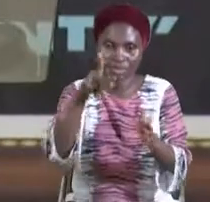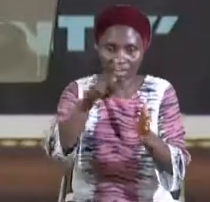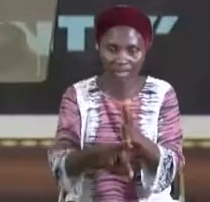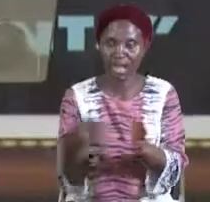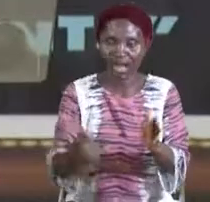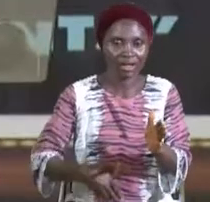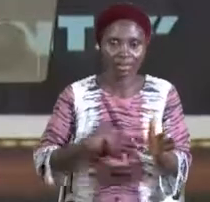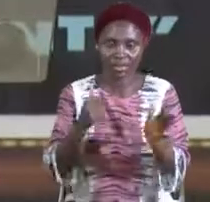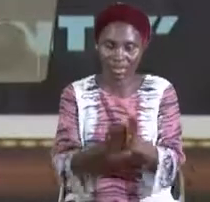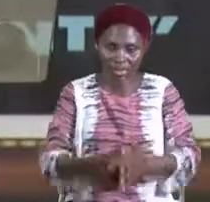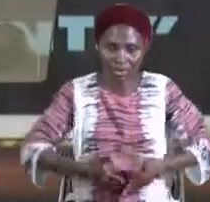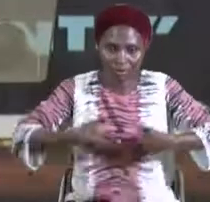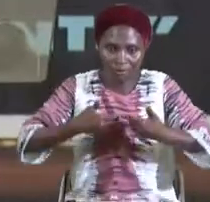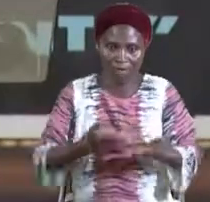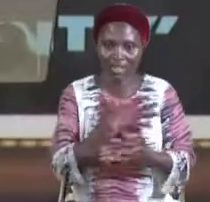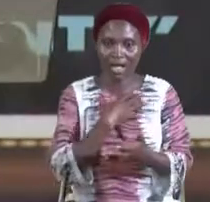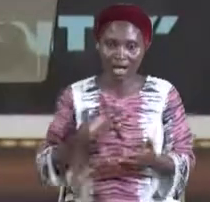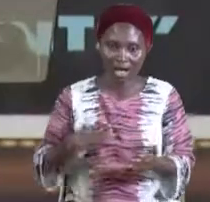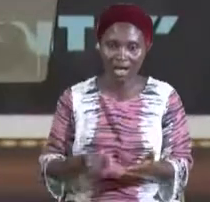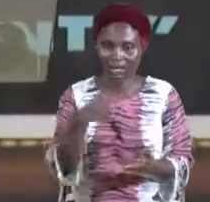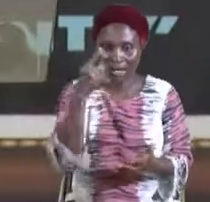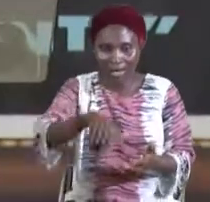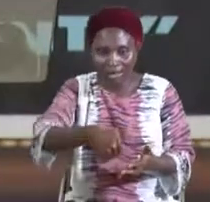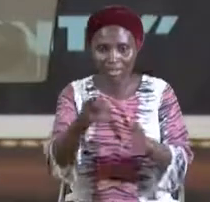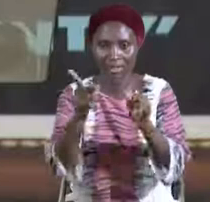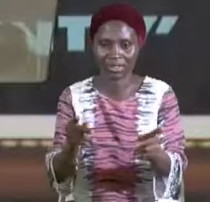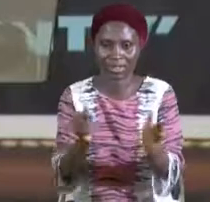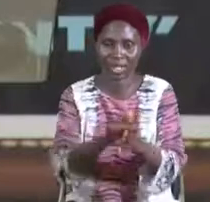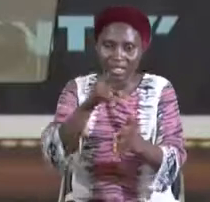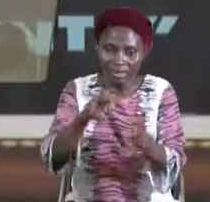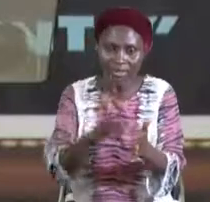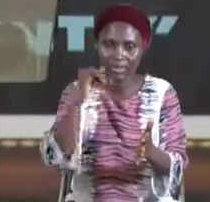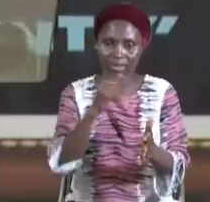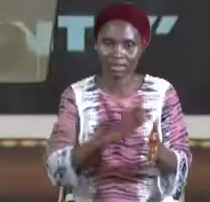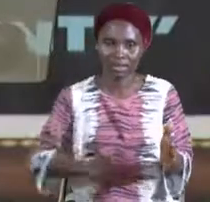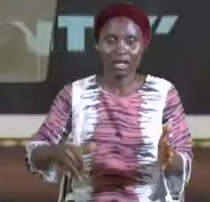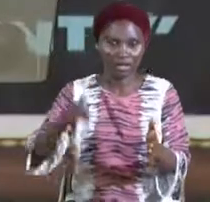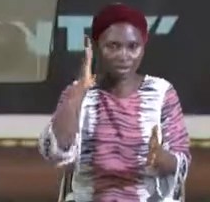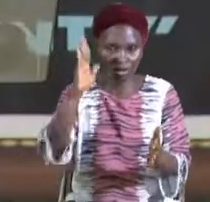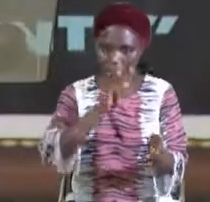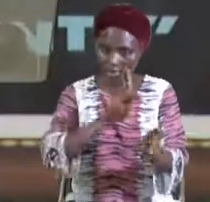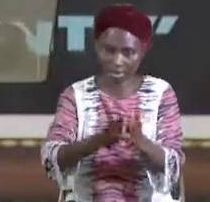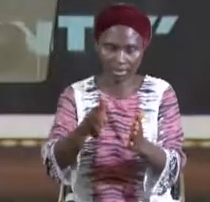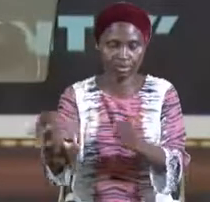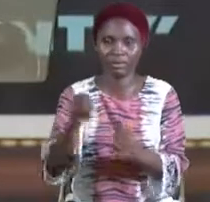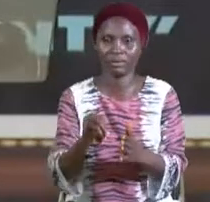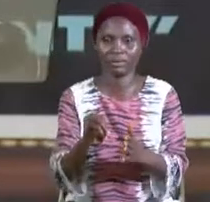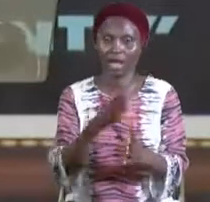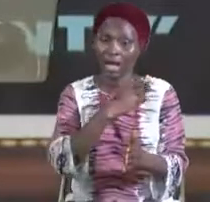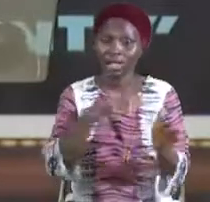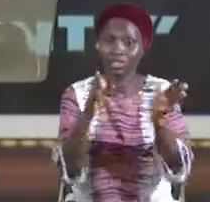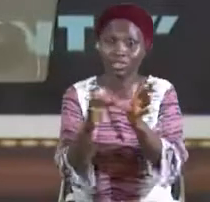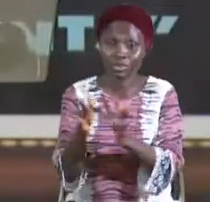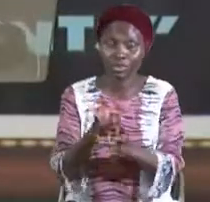Quiconque va confesser et convaincre quelqu'un d'autre que c'est le Christ, qu'ils vont se débarrasser d'eux.